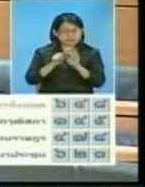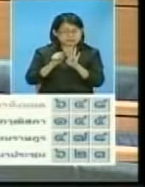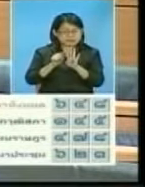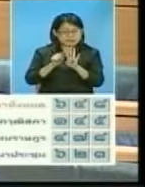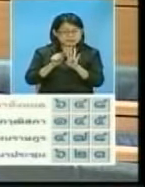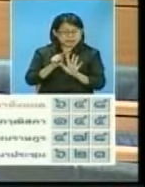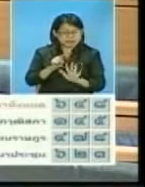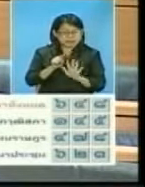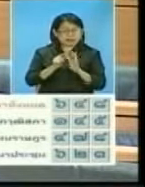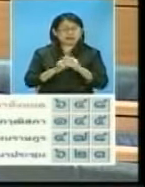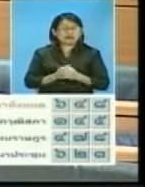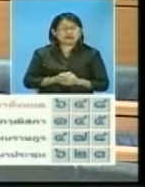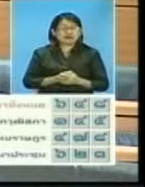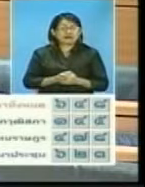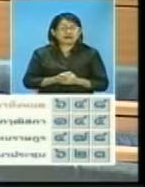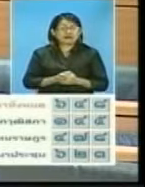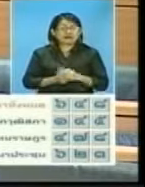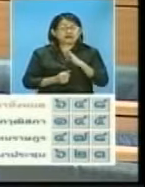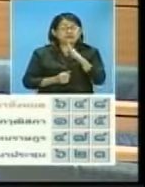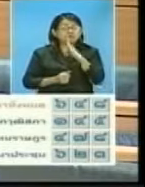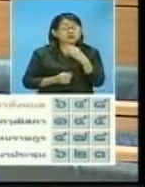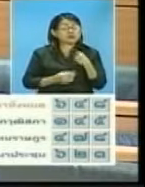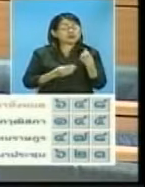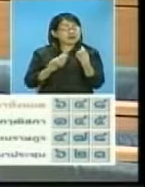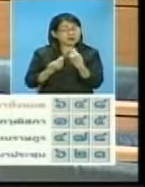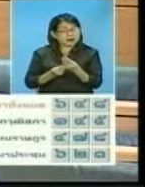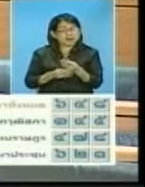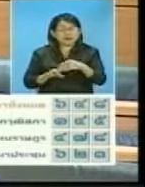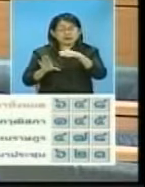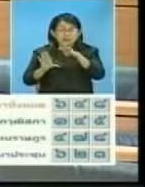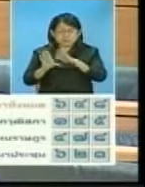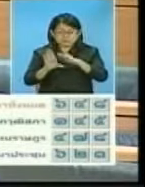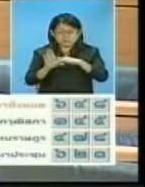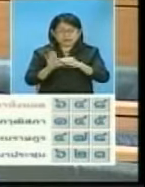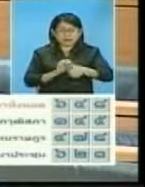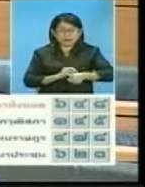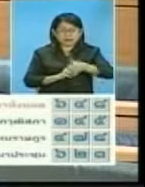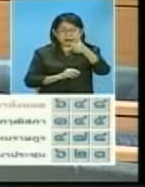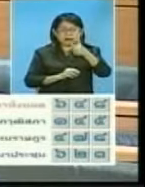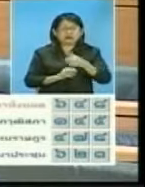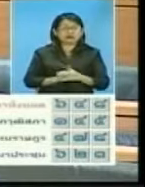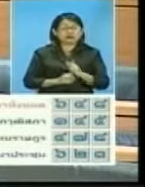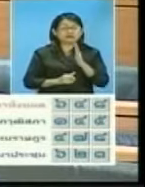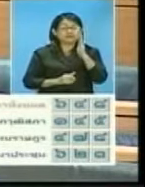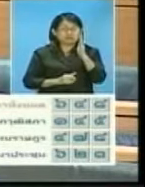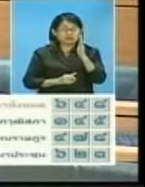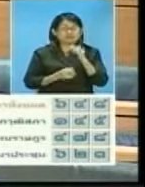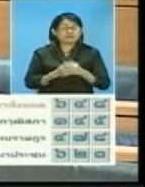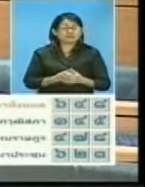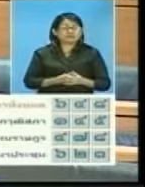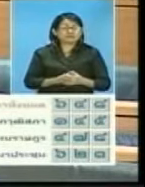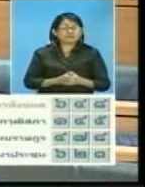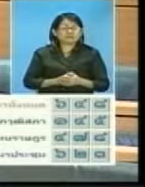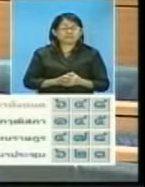นั้นถ้าเปิดโอกาสให้เข้าไปเป็นสมาชิกร่างนั้นก็จะทำ